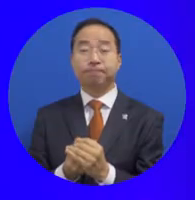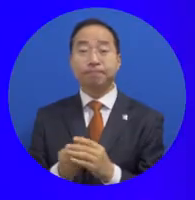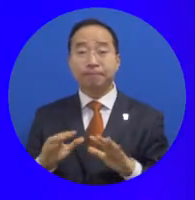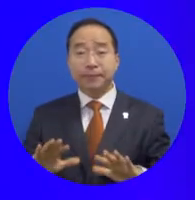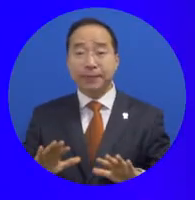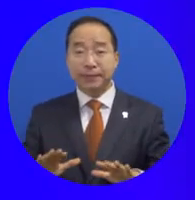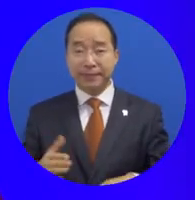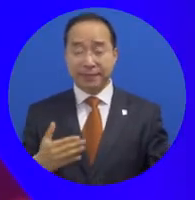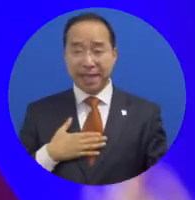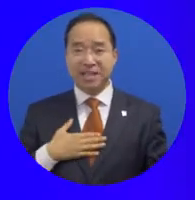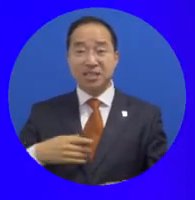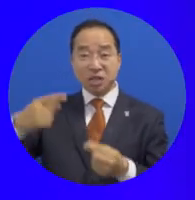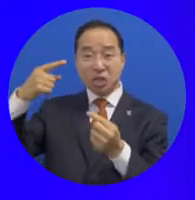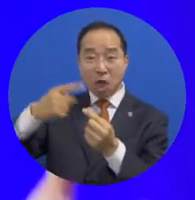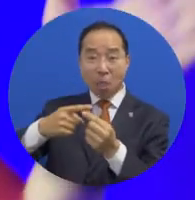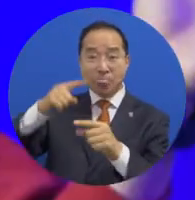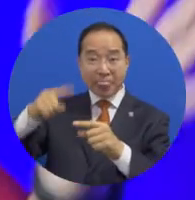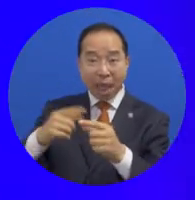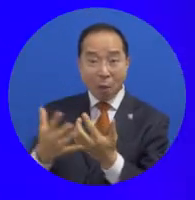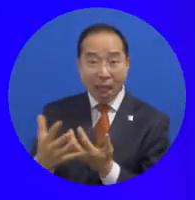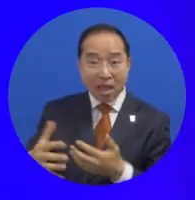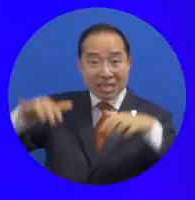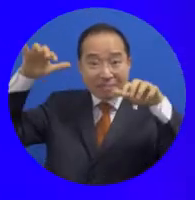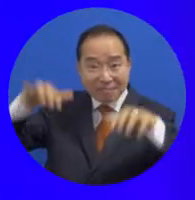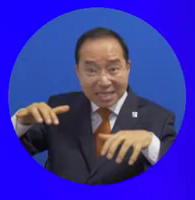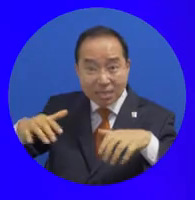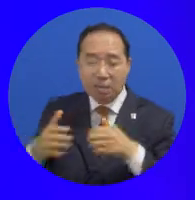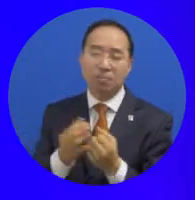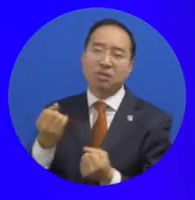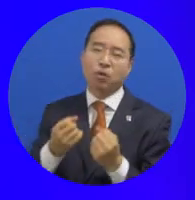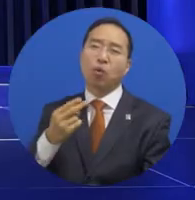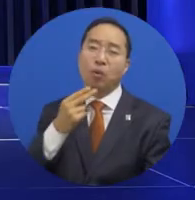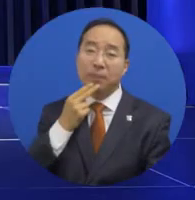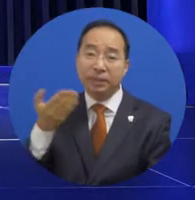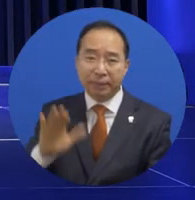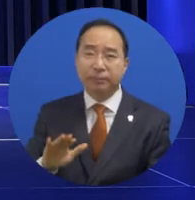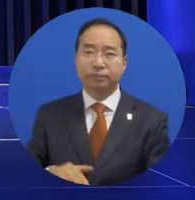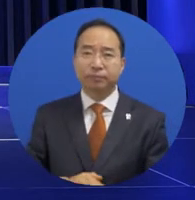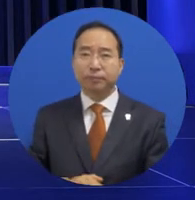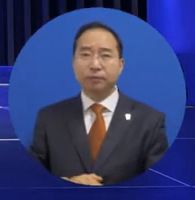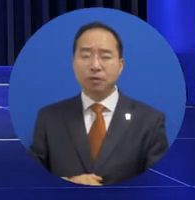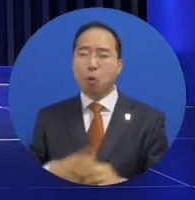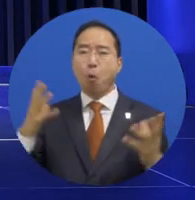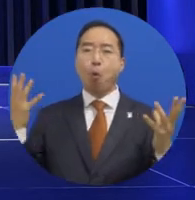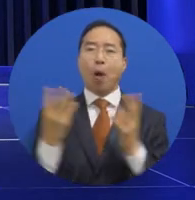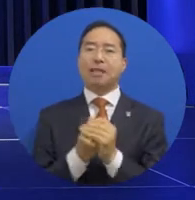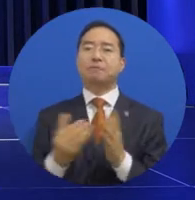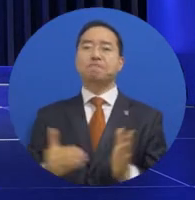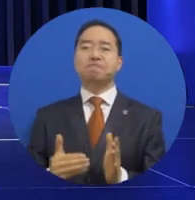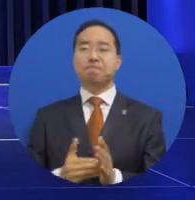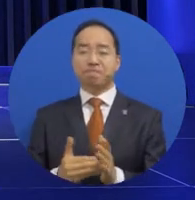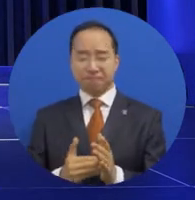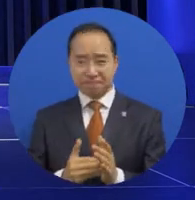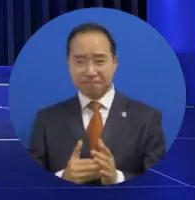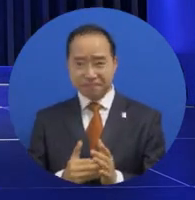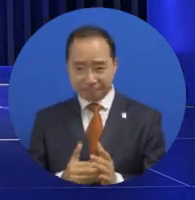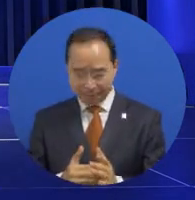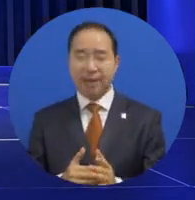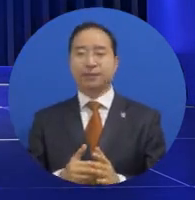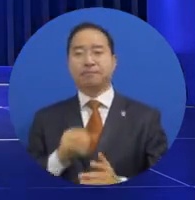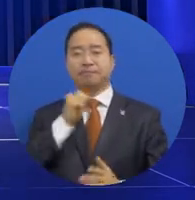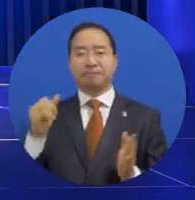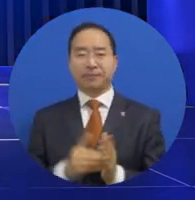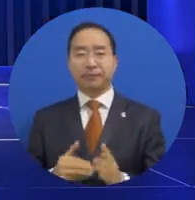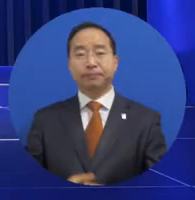어디 가서 나는 첫 대회를 비록 비가 많이 와서 자전거는 안 탔지만 결국은 첫 대회를 완주한 철인 3종